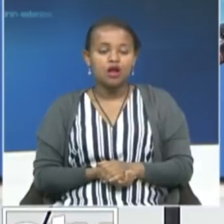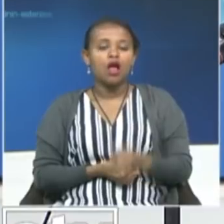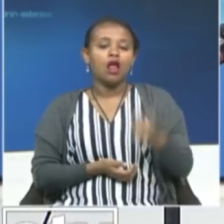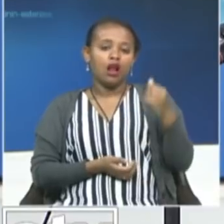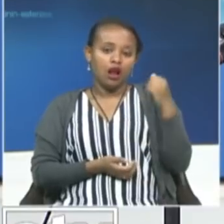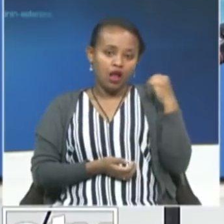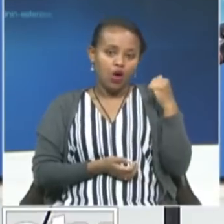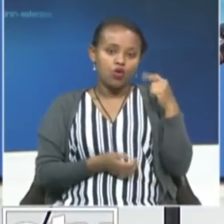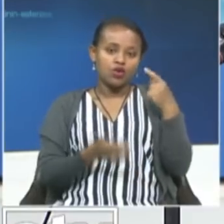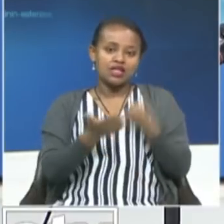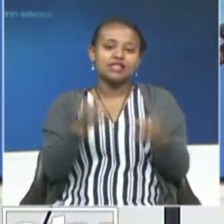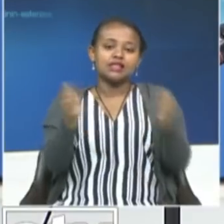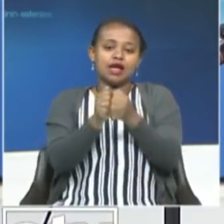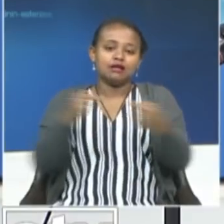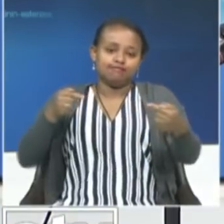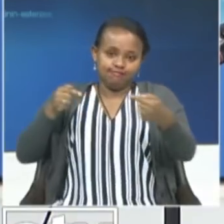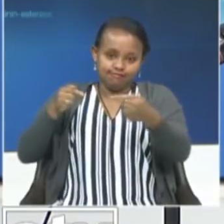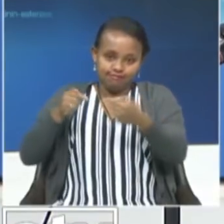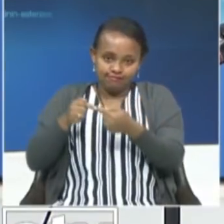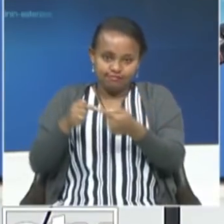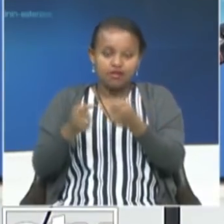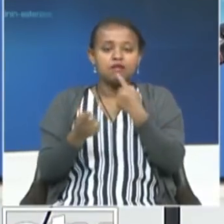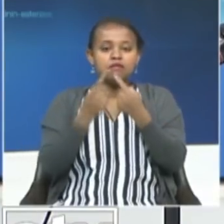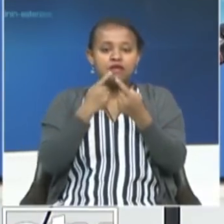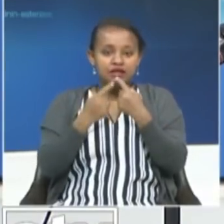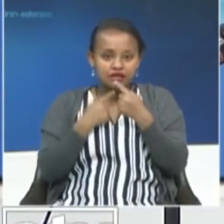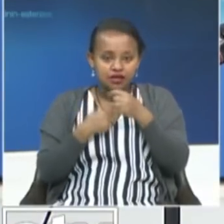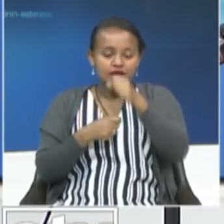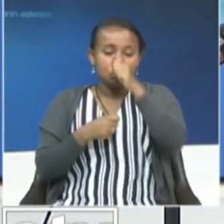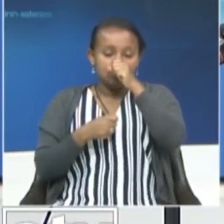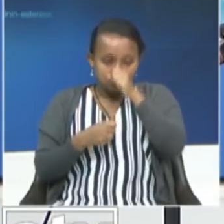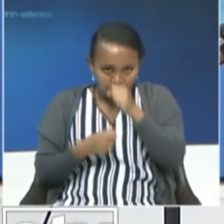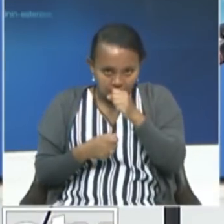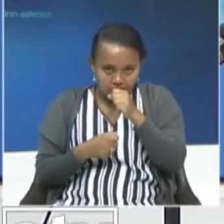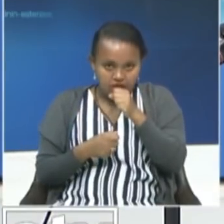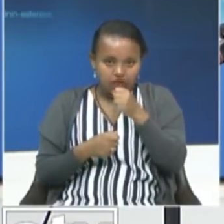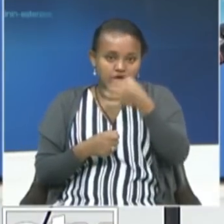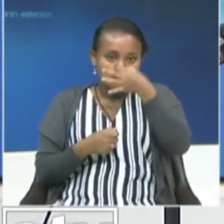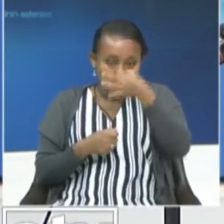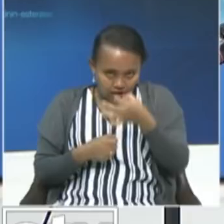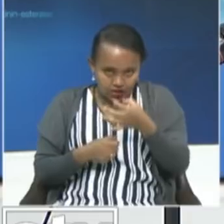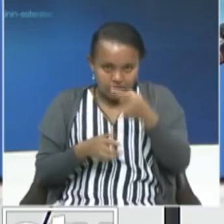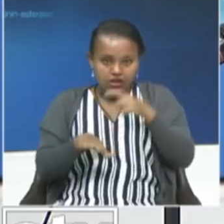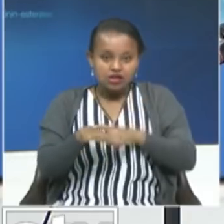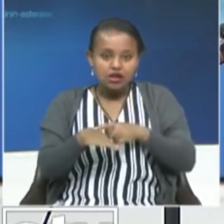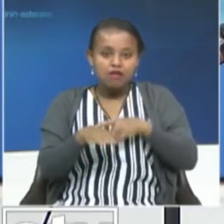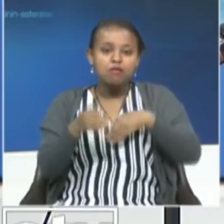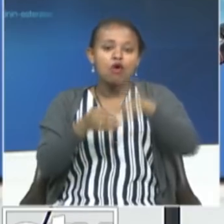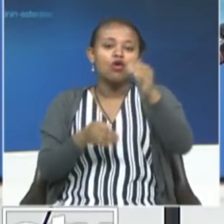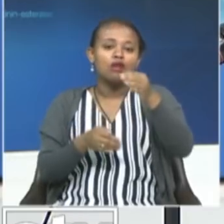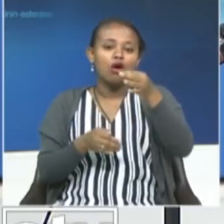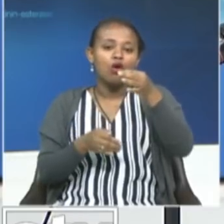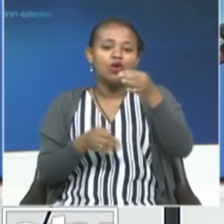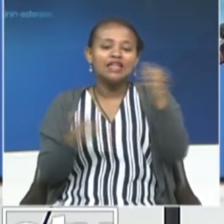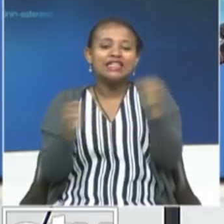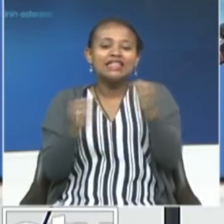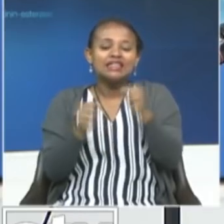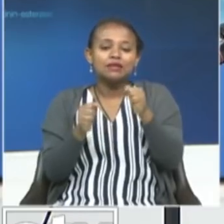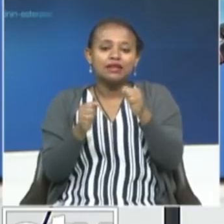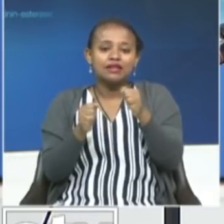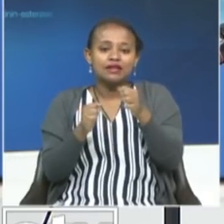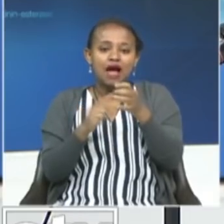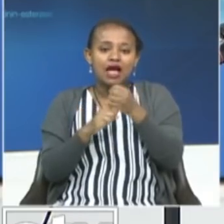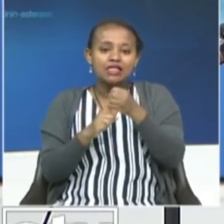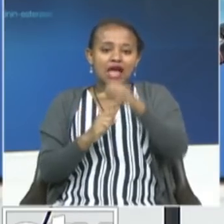ከዚሁ ጋር በተገናኘ በንግግር በማስነጠስ በማሳል ጊዜ የሚወጣው የብናኝ ወይም የዚህ እርጥበት አዘል